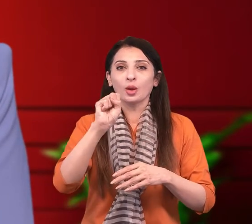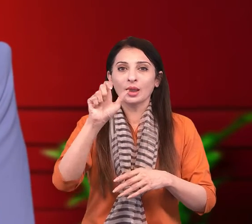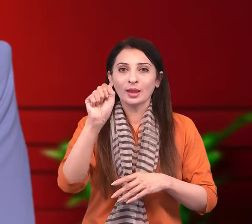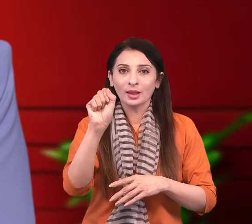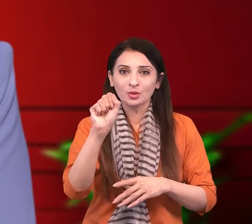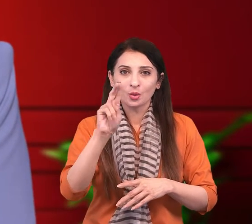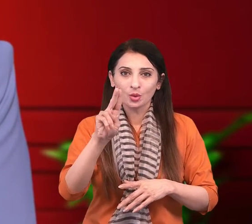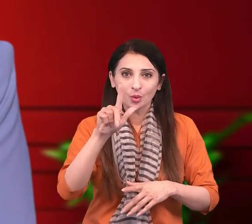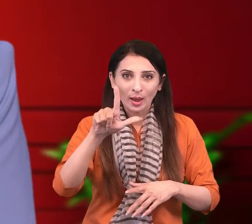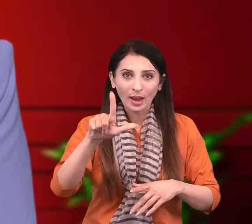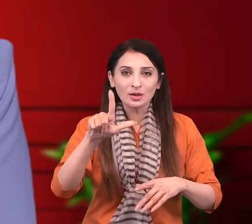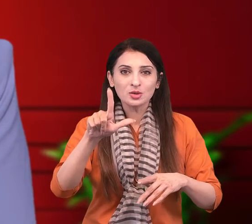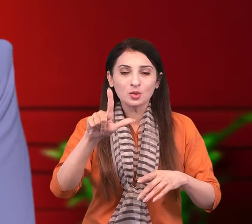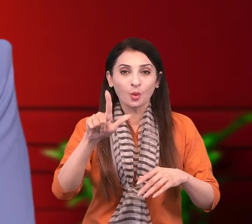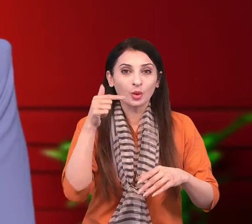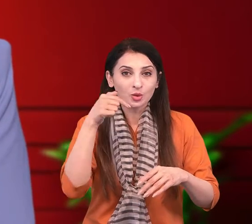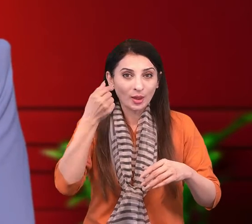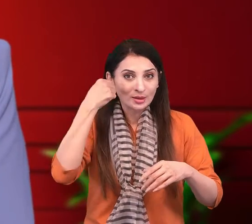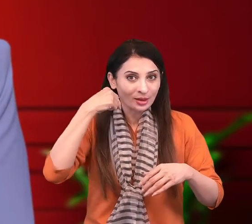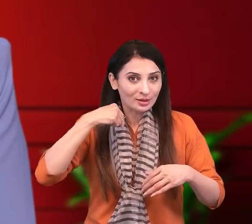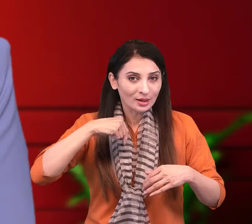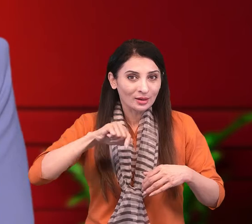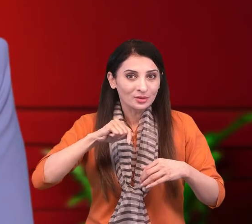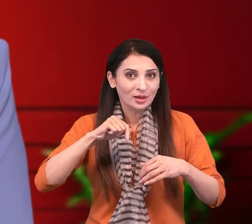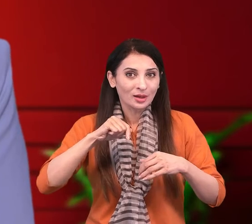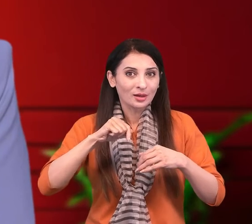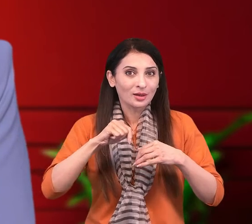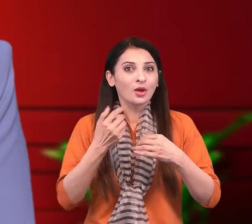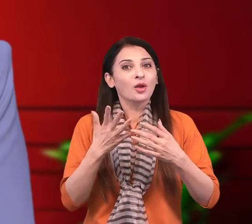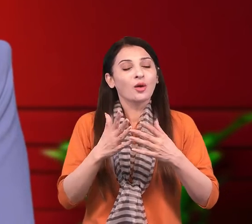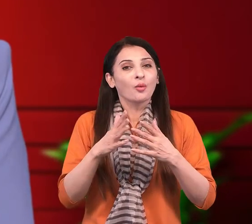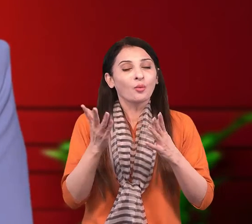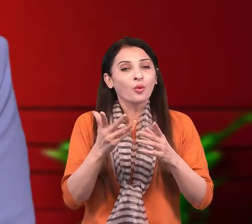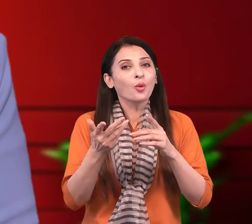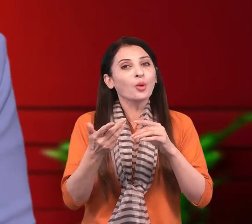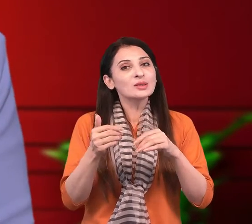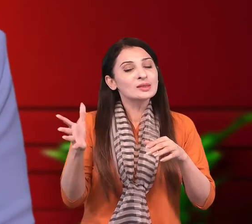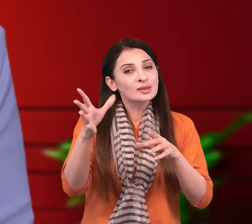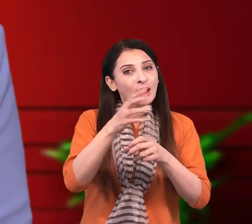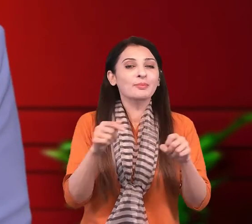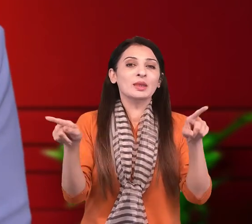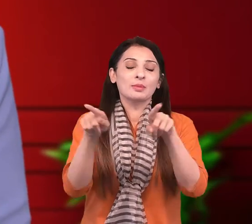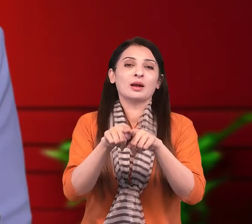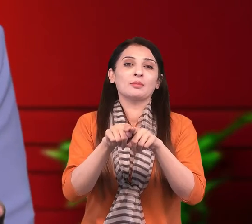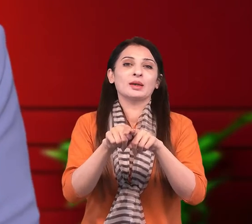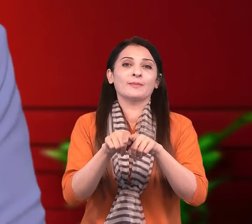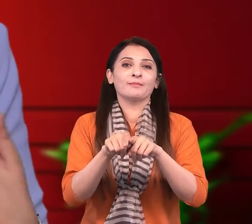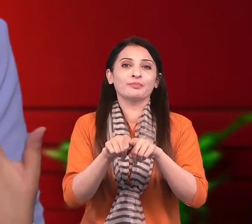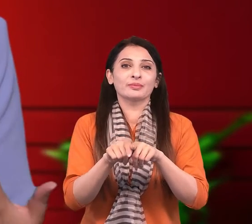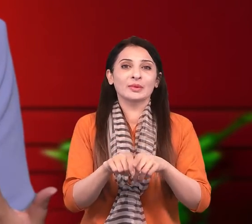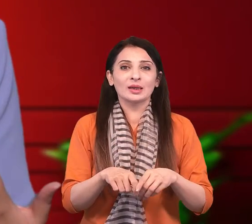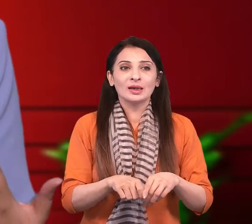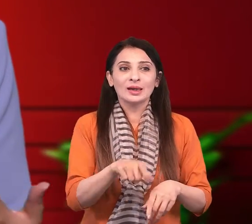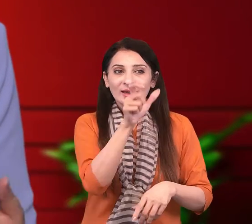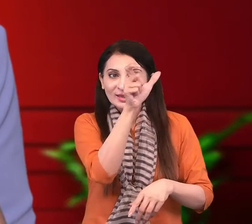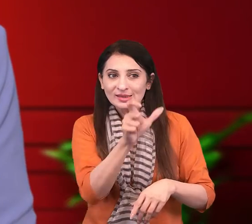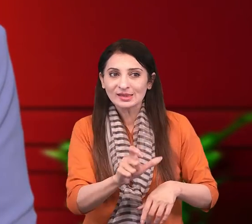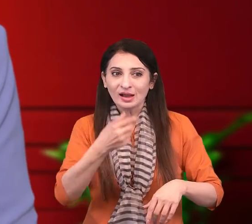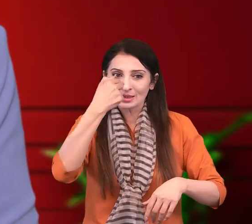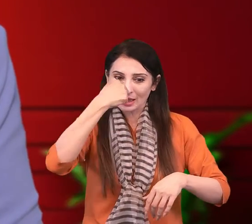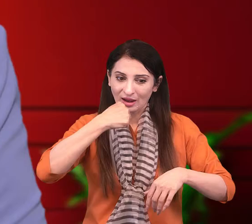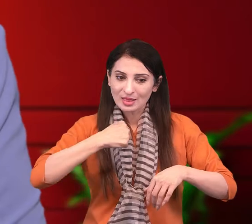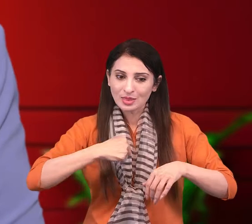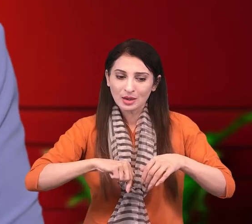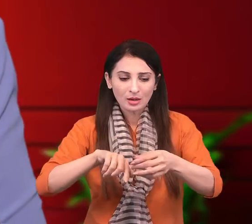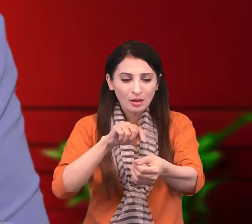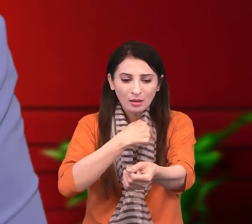बच्चा हो, चाहे वो एक बुज़ुर्ग हो, ऑटोनमी सबकी सेम है। इसको आप थेरेप्यूटिकली सेल्फ कॉन्सेप्ट कह लेंगे